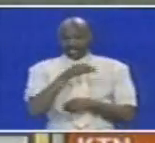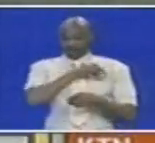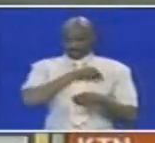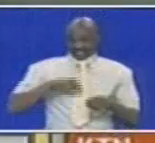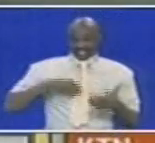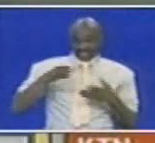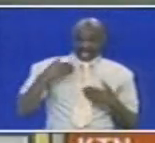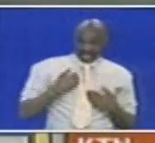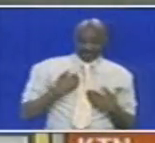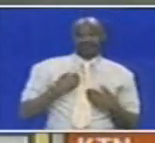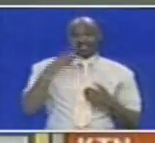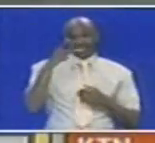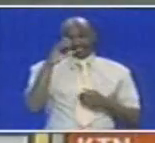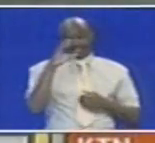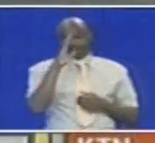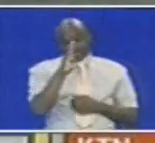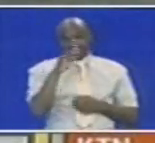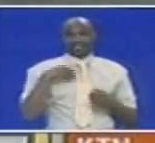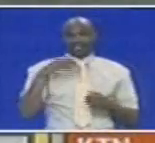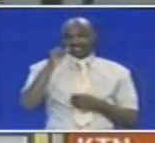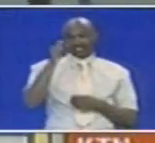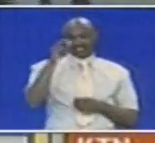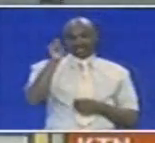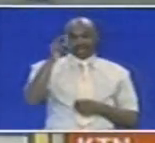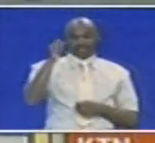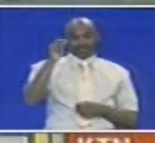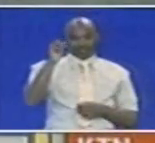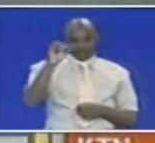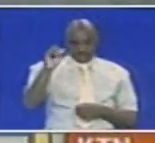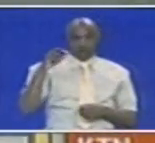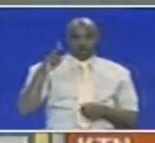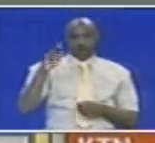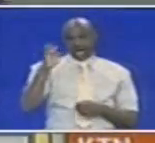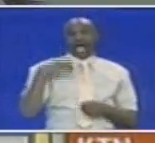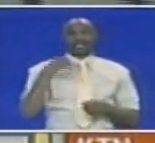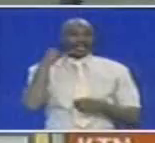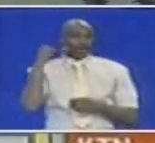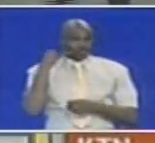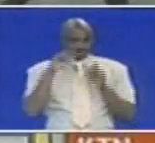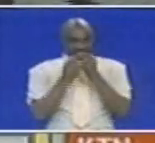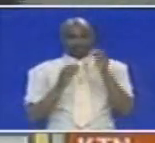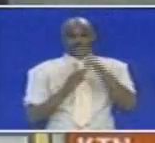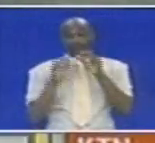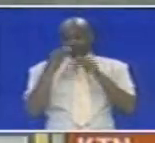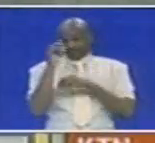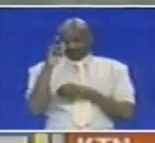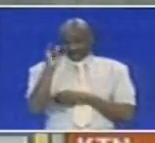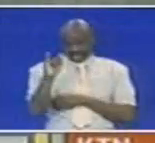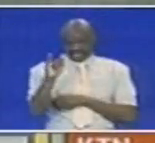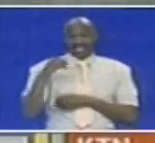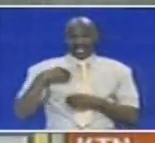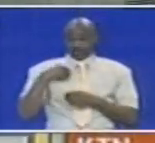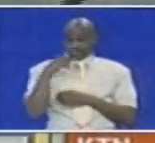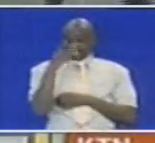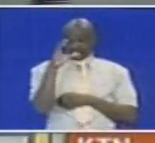kuvunja makali yao KCB huku Strathmore wakialikwa nao Top Fry Nakuru gani Nakuru Athletics Club. Wanabenki KCB walizidi kunoa